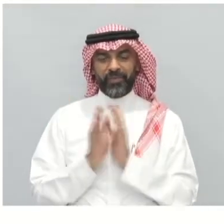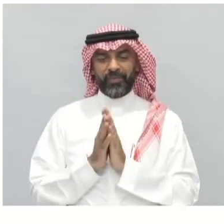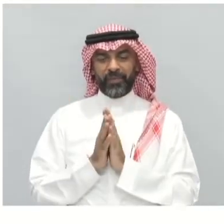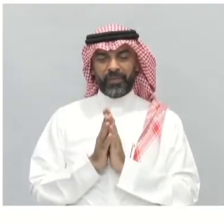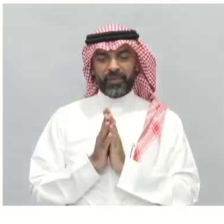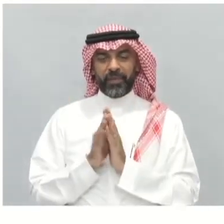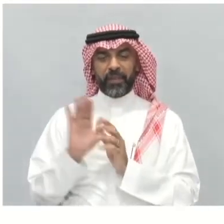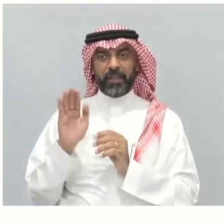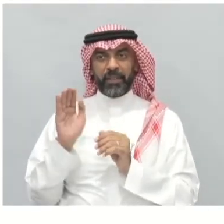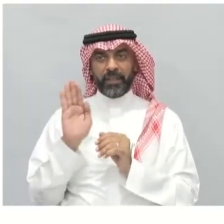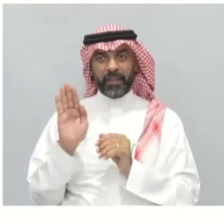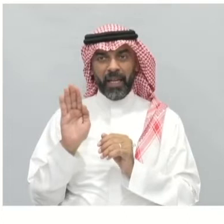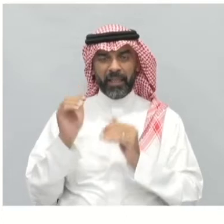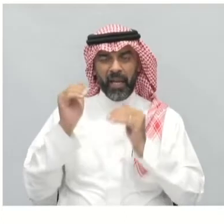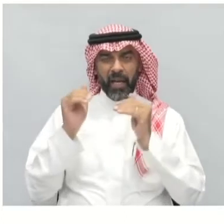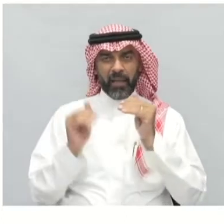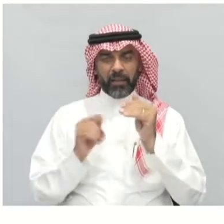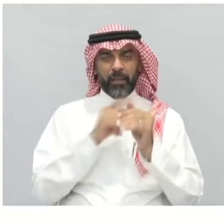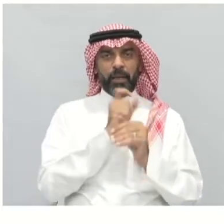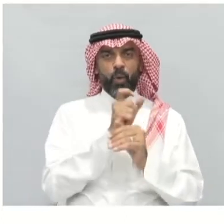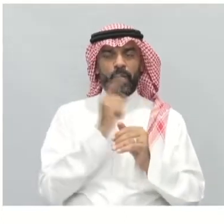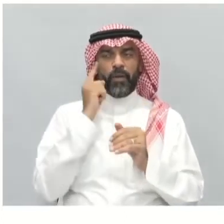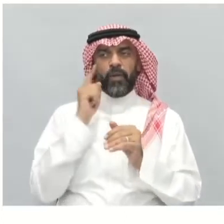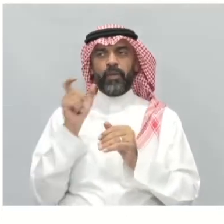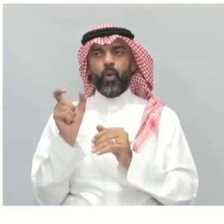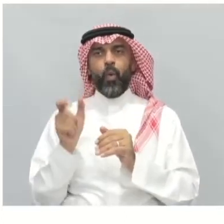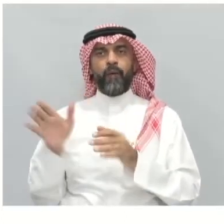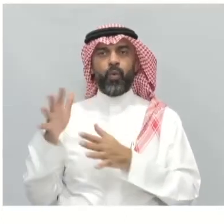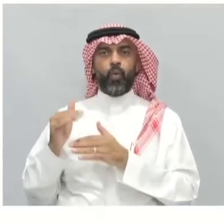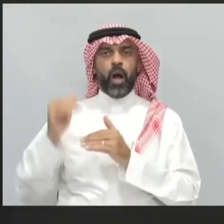نواف رمزت لنواف وسعد اصغر